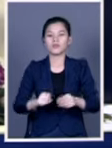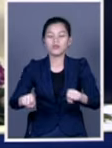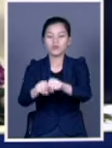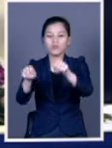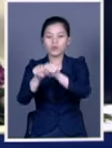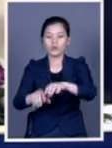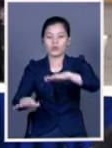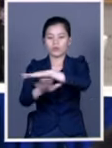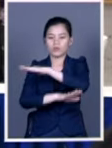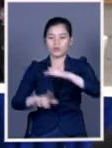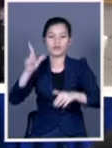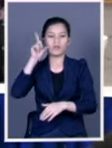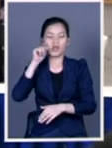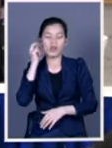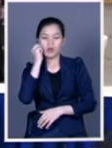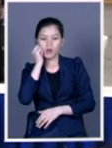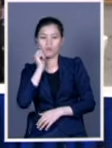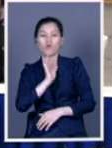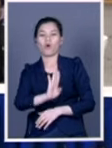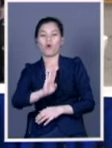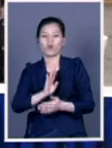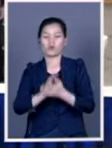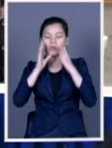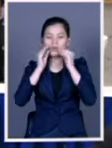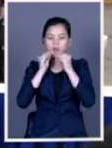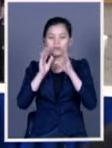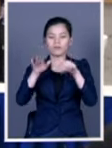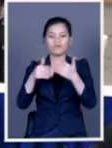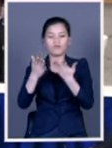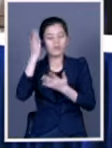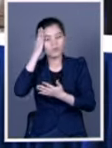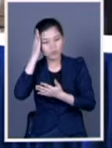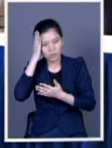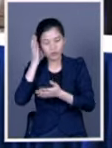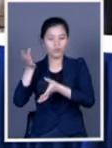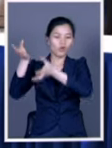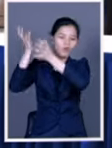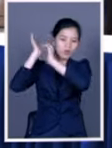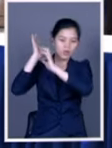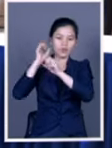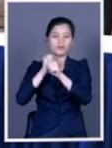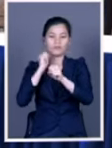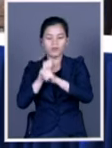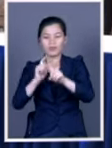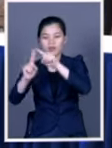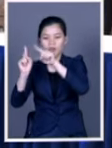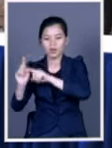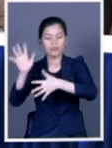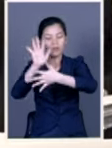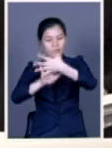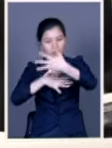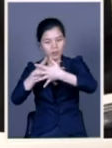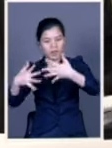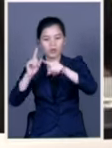พื้นแม่น้ำโขงกองประชุมได้รับทราบความคืบหน้าและตีราคาขึ้นหมากผลของการจัดตั้งปฏิบัติแผนแม่บทเ